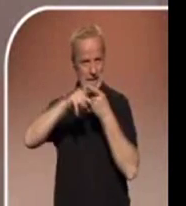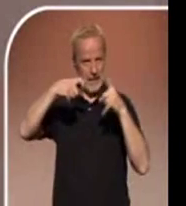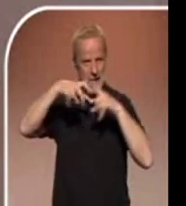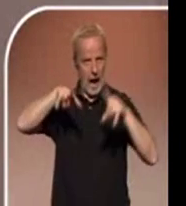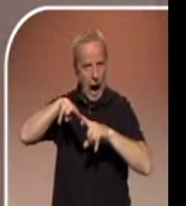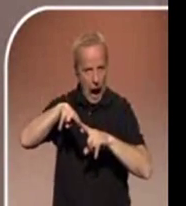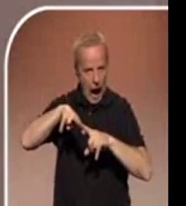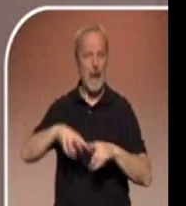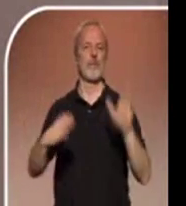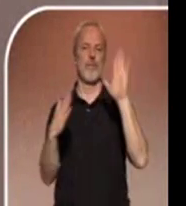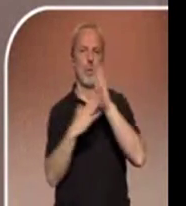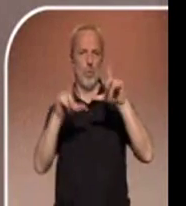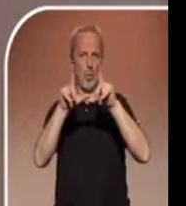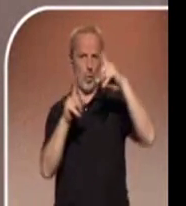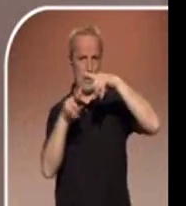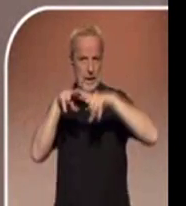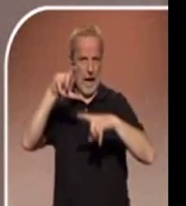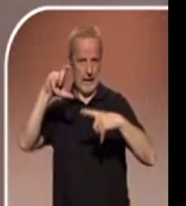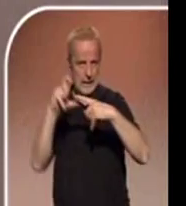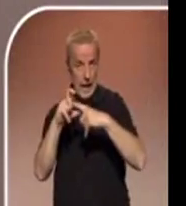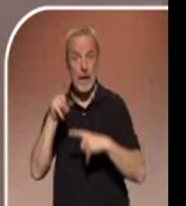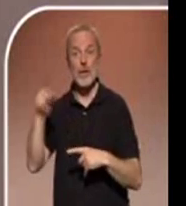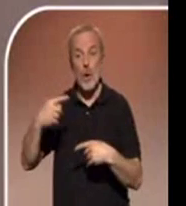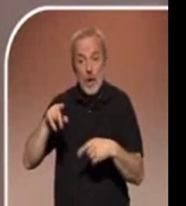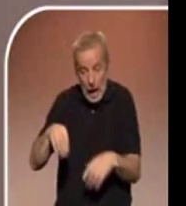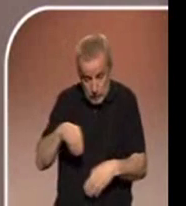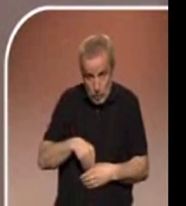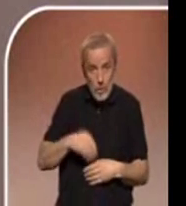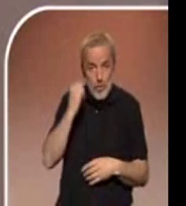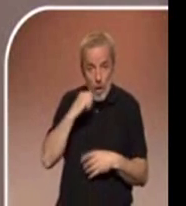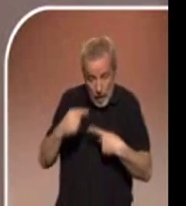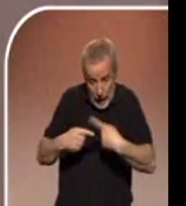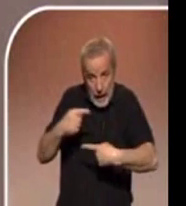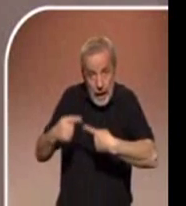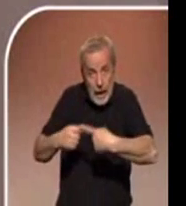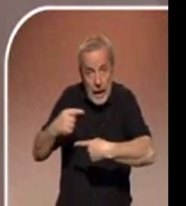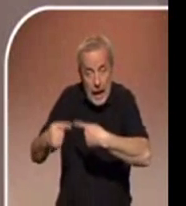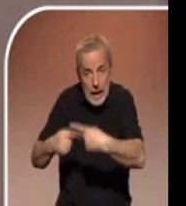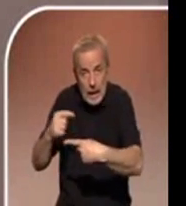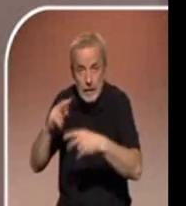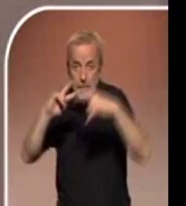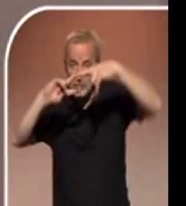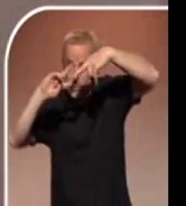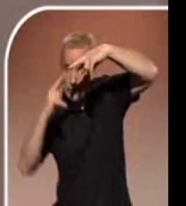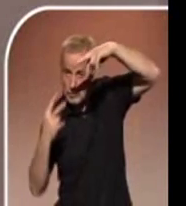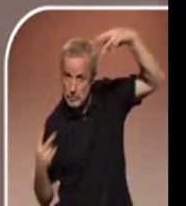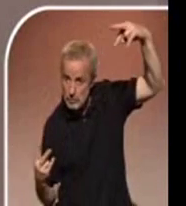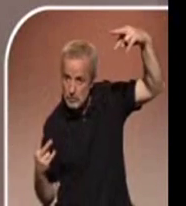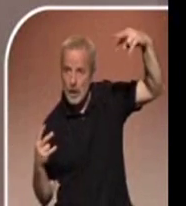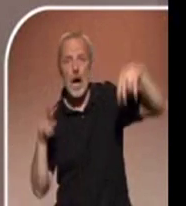k jedné změně a těch u nás zhruba 4-5% obyvatel, který má, tak má